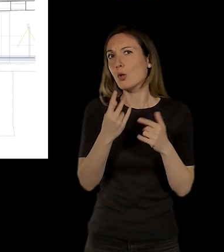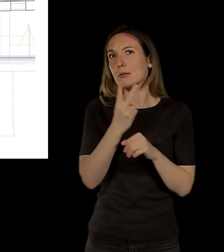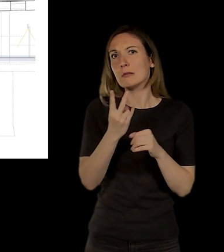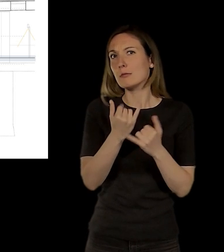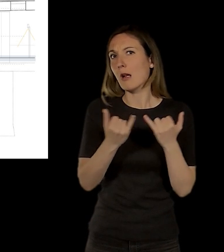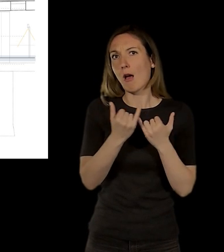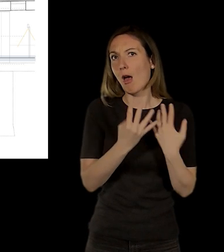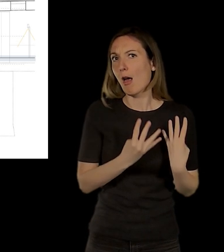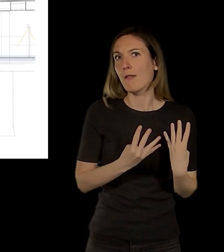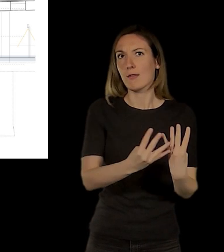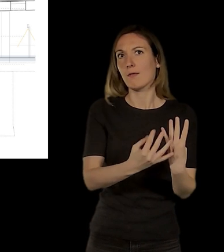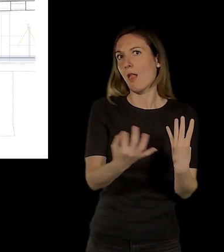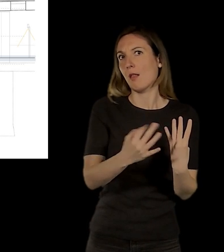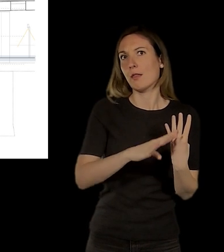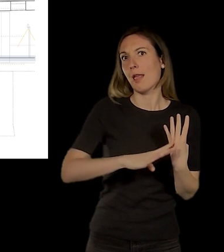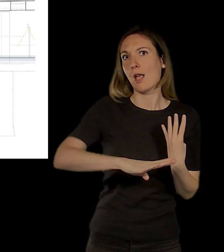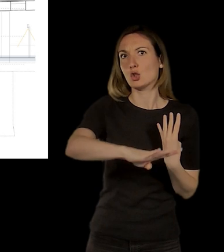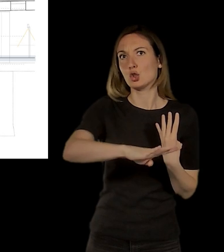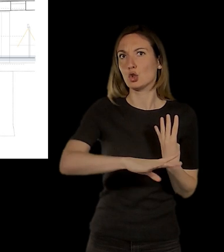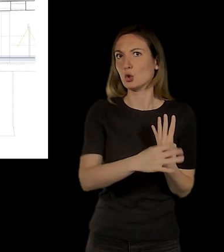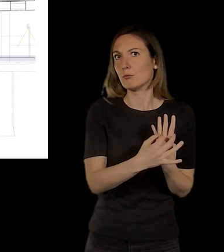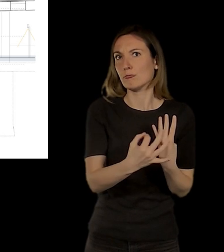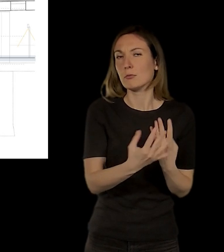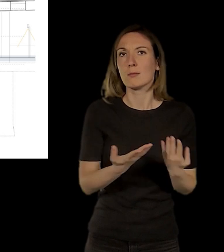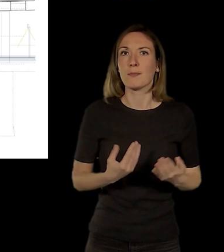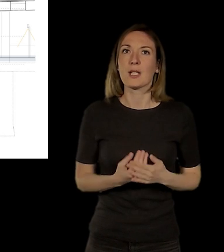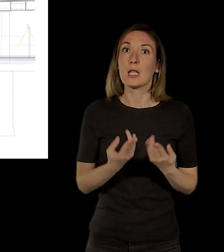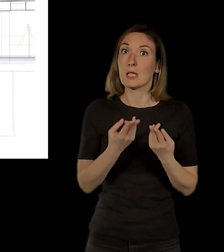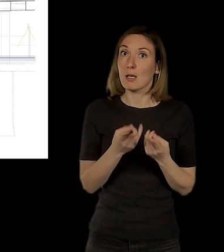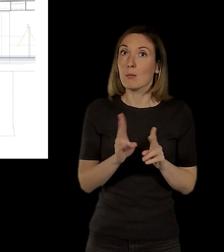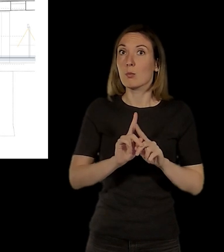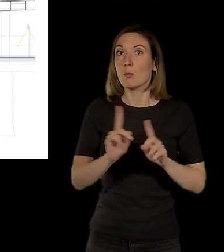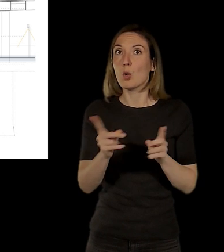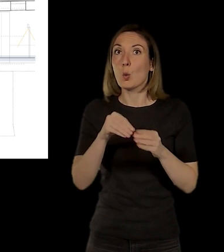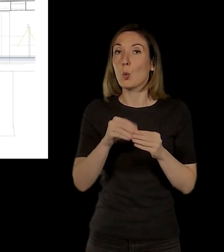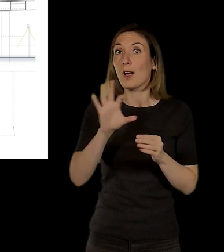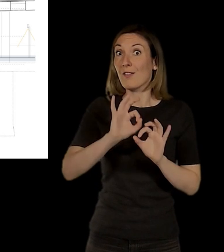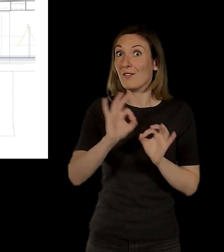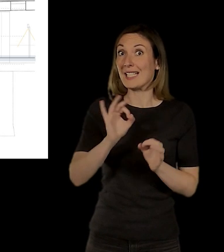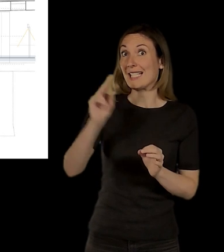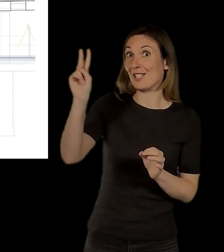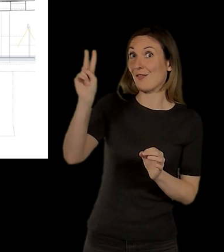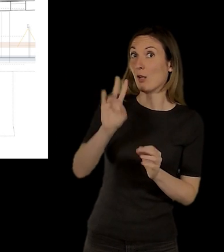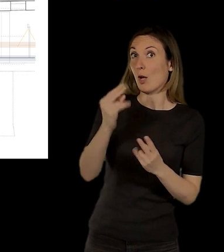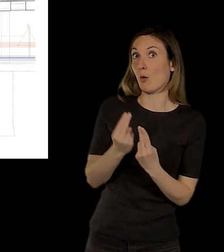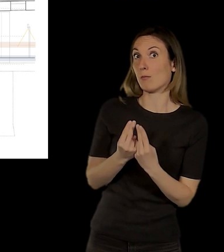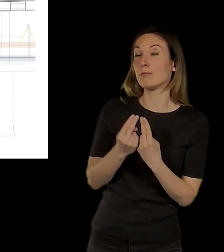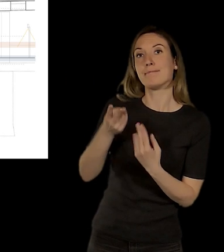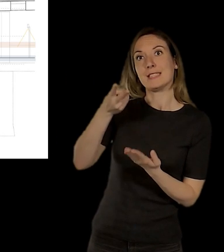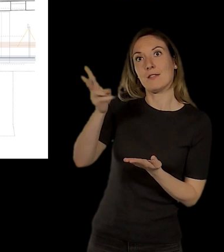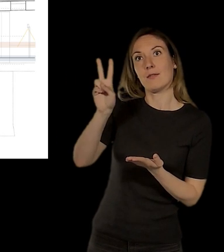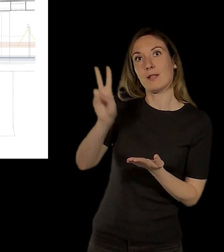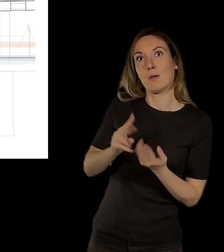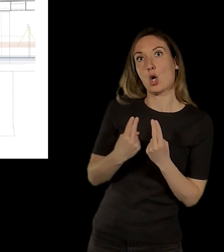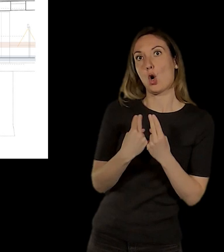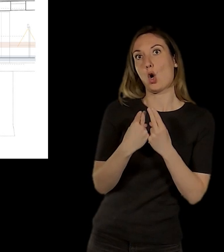měly i poetický jev toho, že by mohly reflektovat částečně světlo do prostoru pod